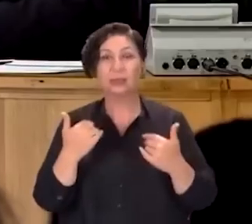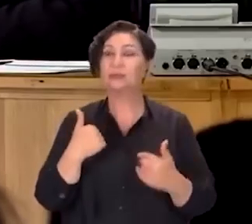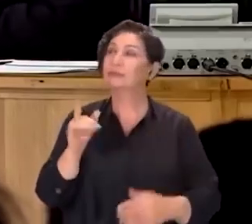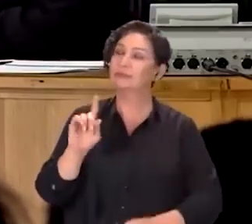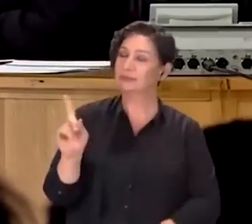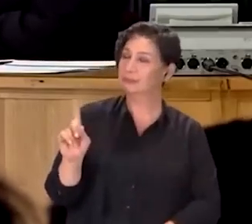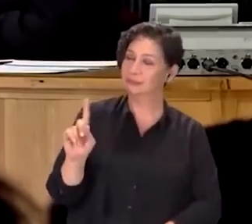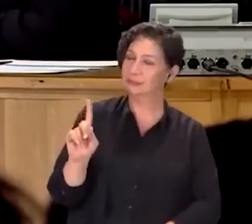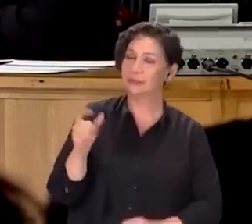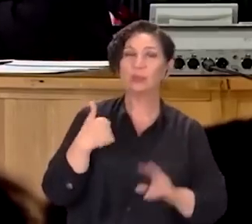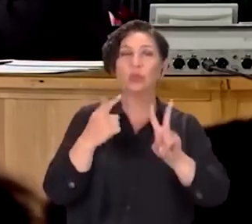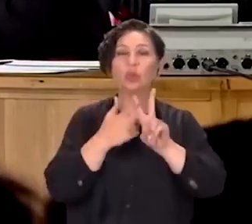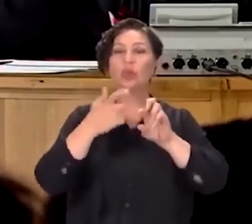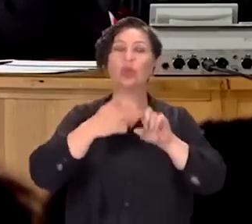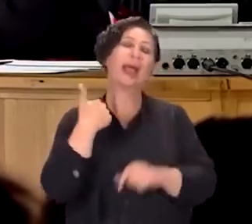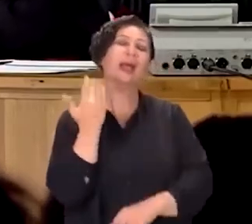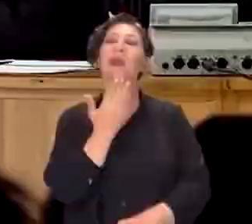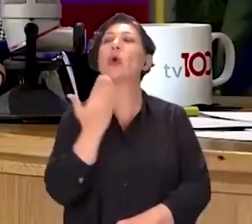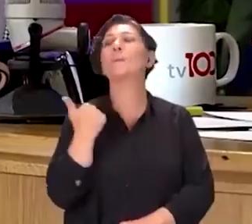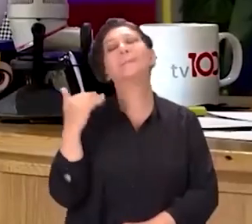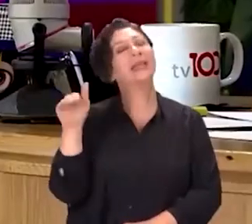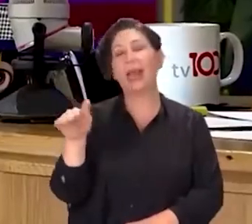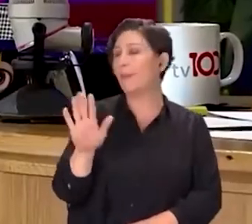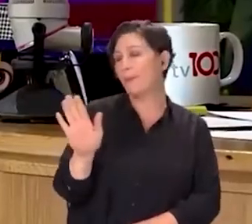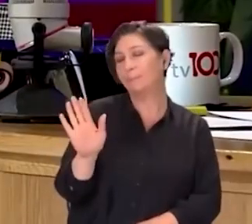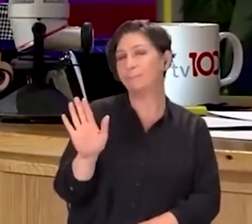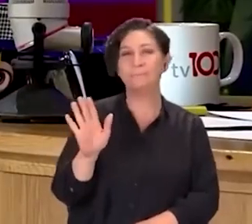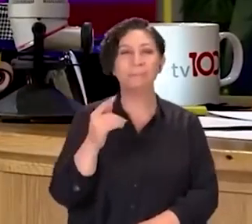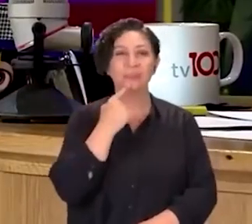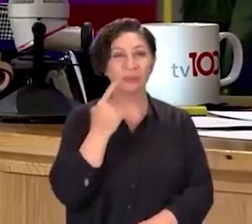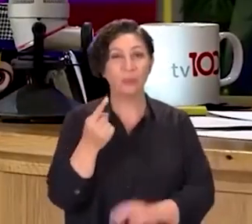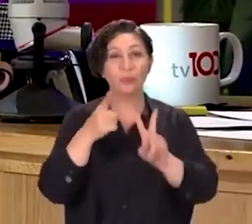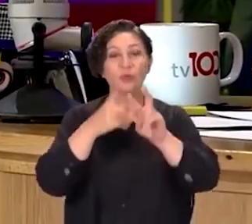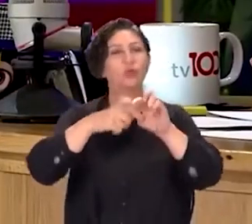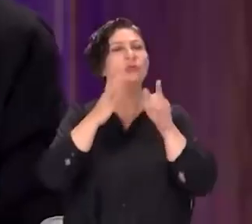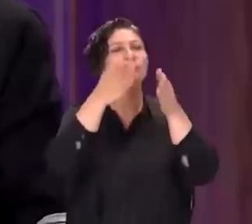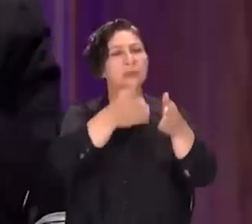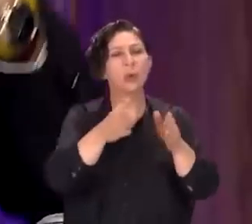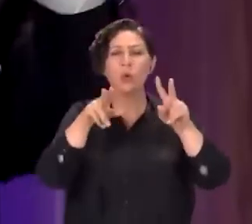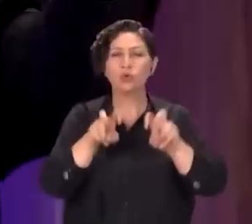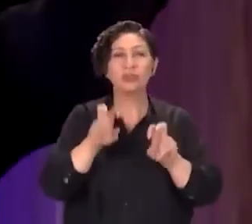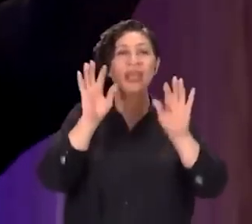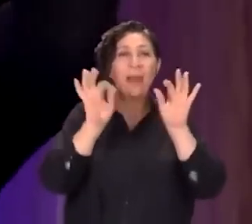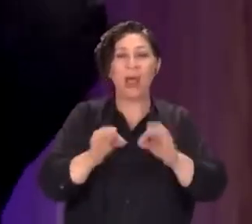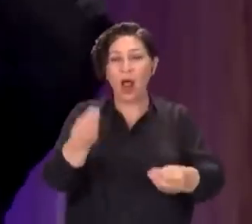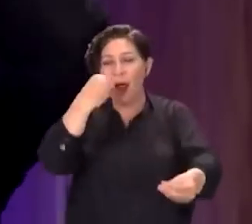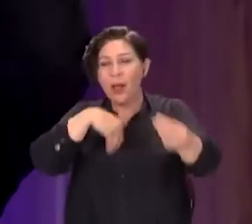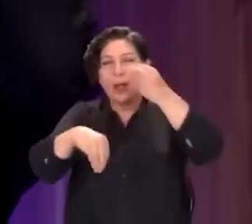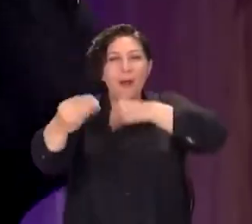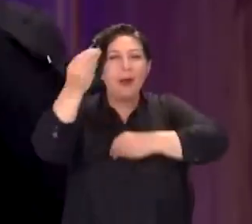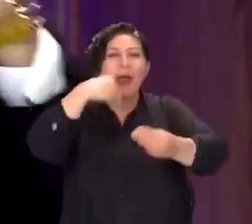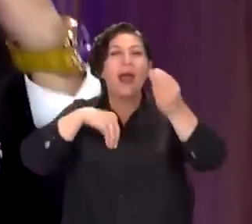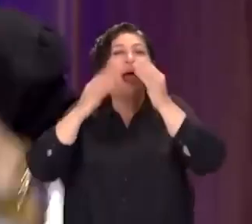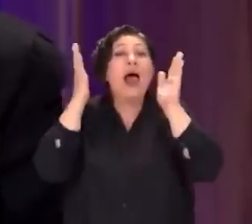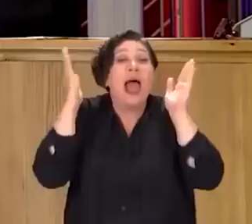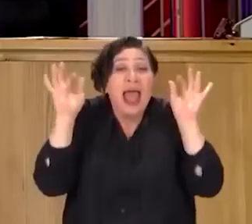Ben diyorum ki Nur'a gidiyor. Ay canım diyorum. Benim. Nur'a gidiyorum. Nur'da canım. Oturuyoruz. Sürekli yiyoruz. Hebele hebele hebele. Ay